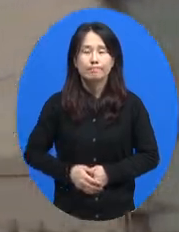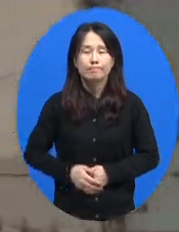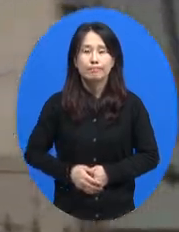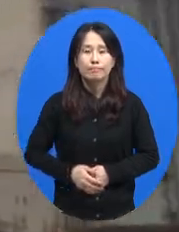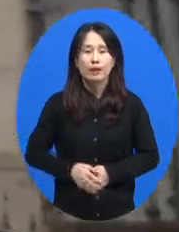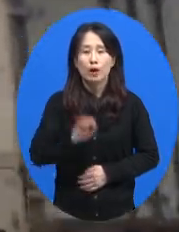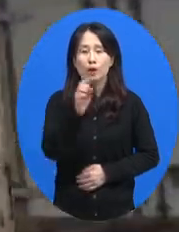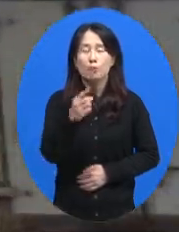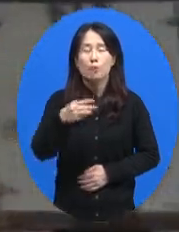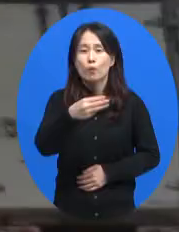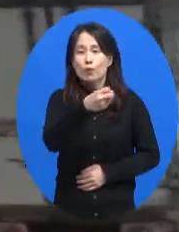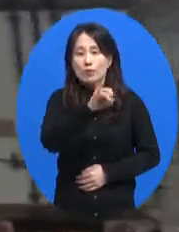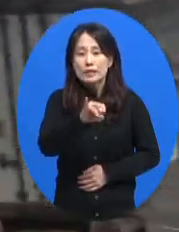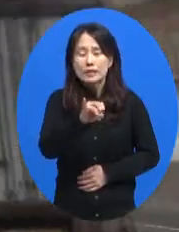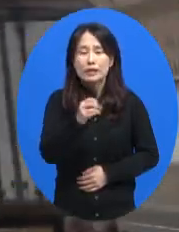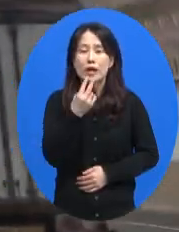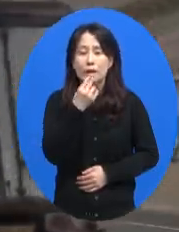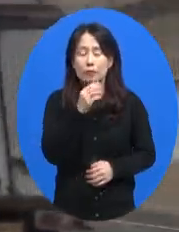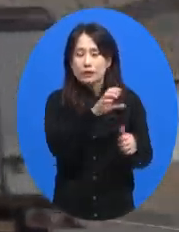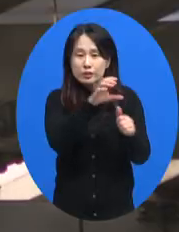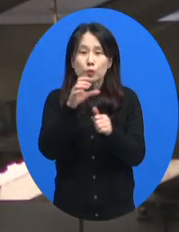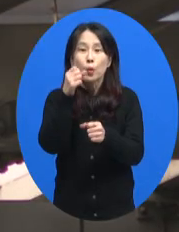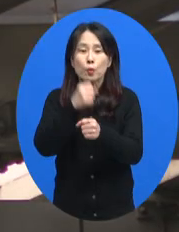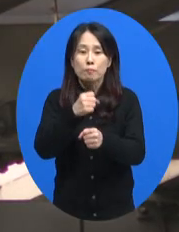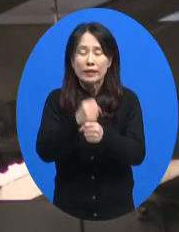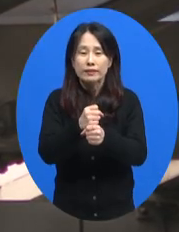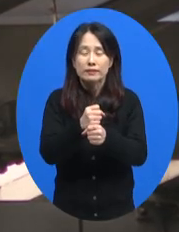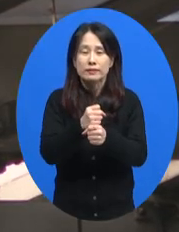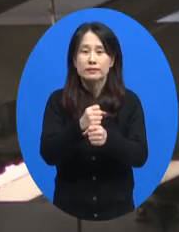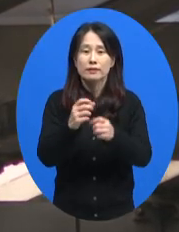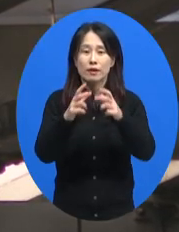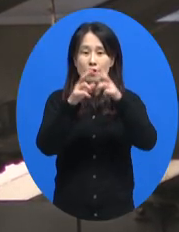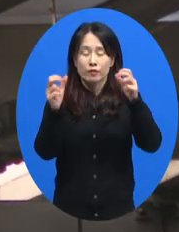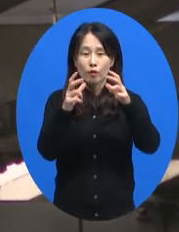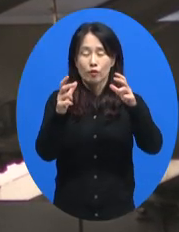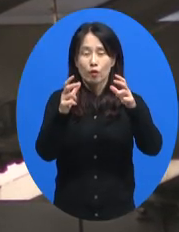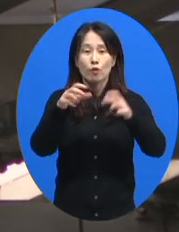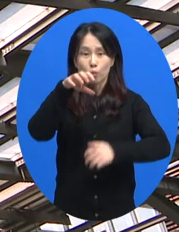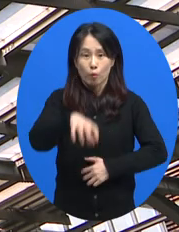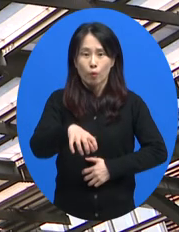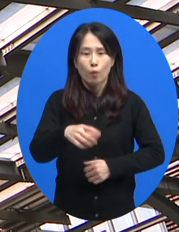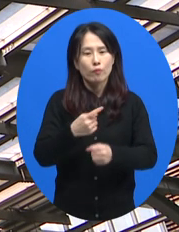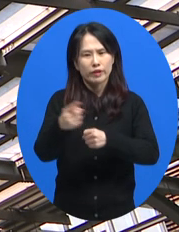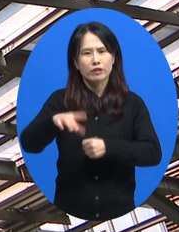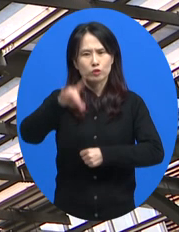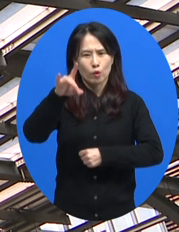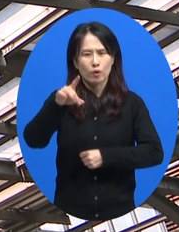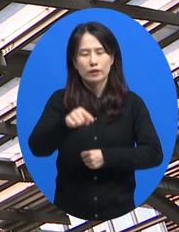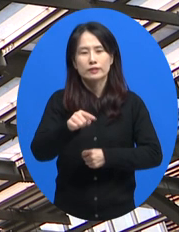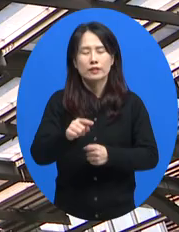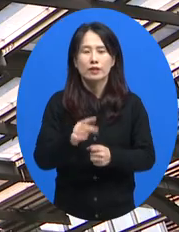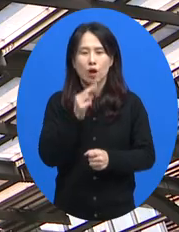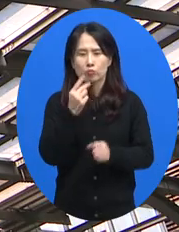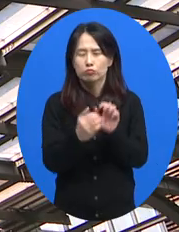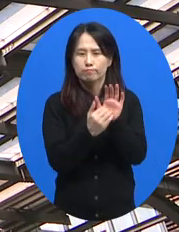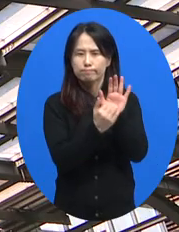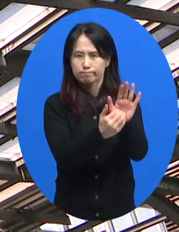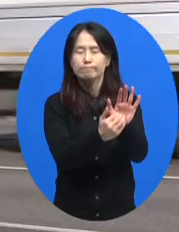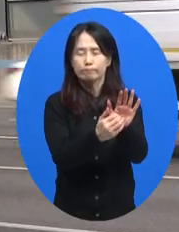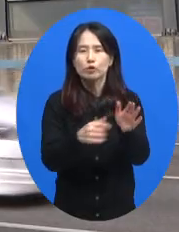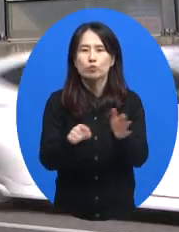경기도는 폴리메타크릴산 메틸이란 가연성 소재를 사용한 도내 방음터널 19곳을 내년 초까지 불연 소재로 교체하기로